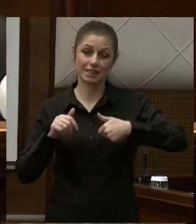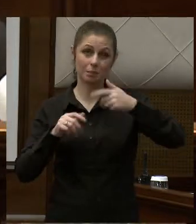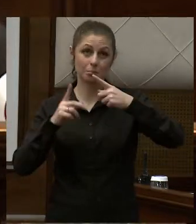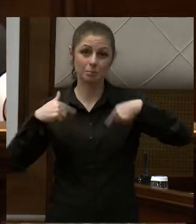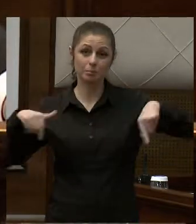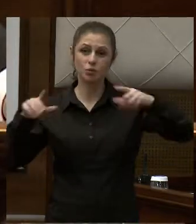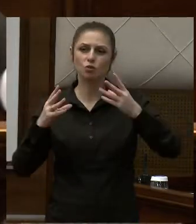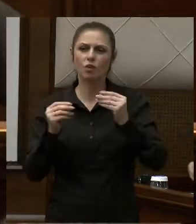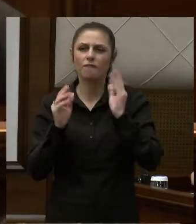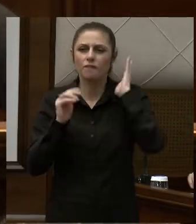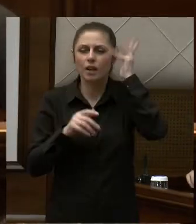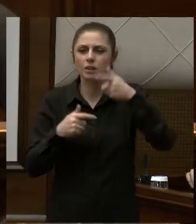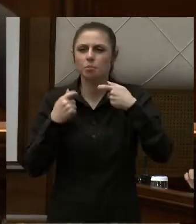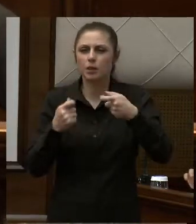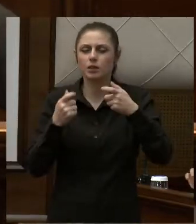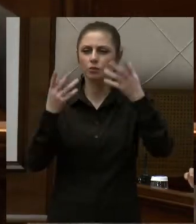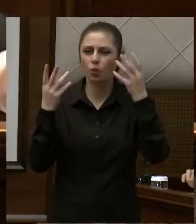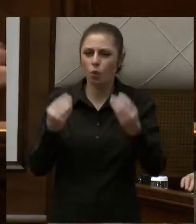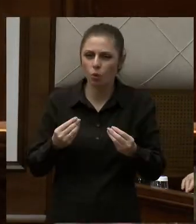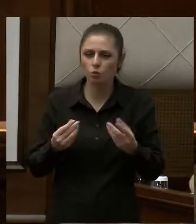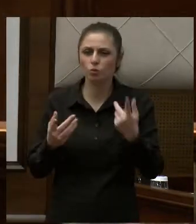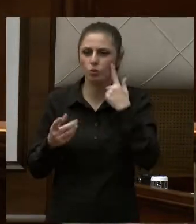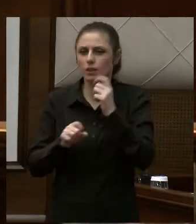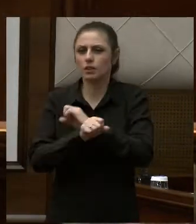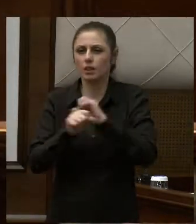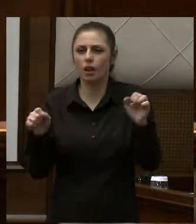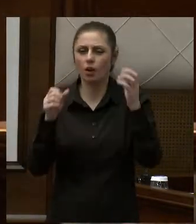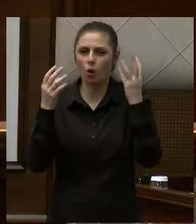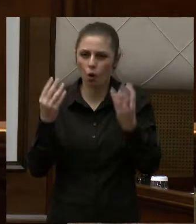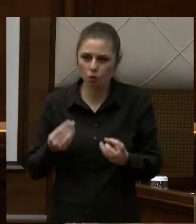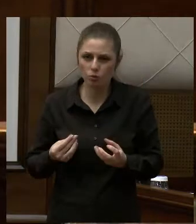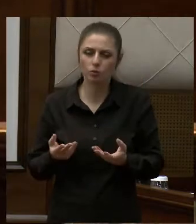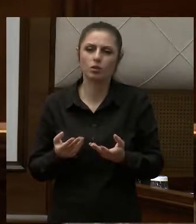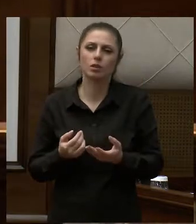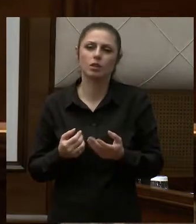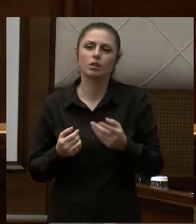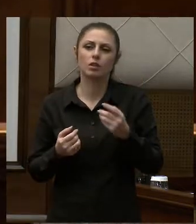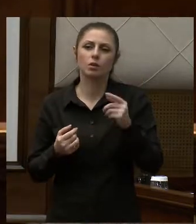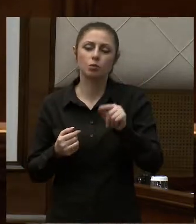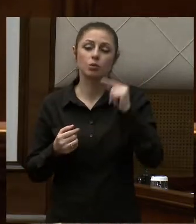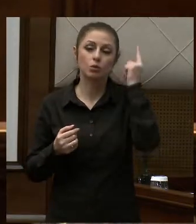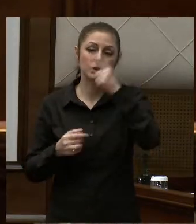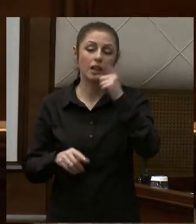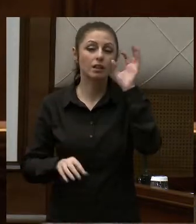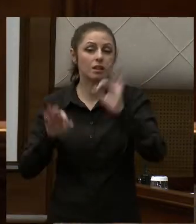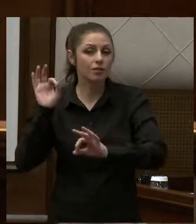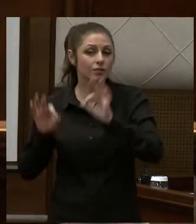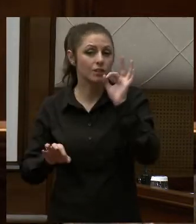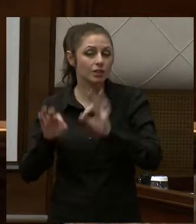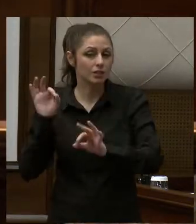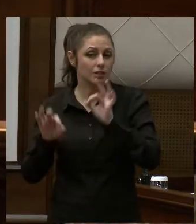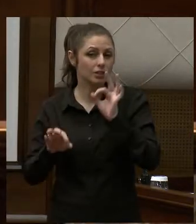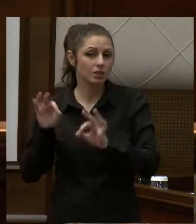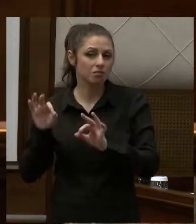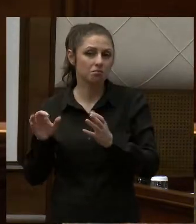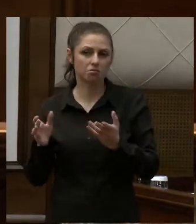çok fahiş fiyatla yaptığımızı ve devleti zarara soktuğumuzu, bu nedenle teftiş, müfettiş